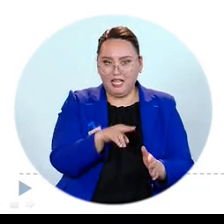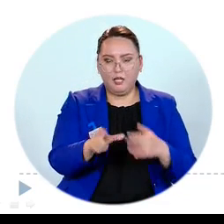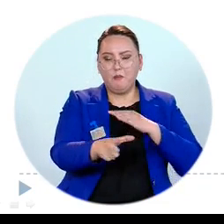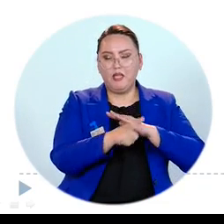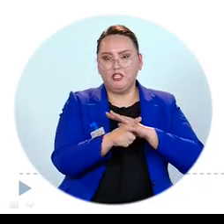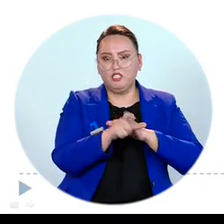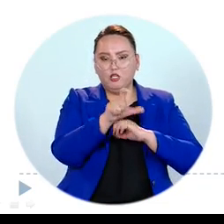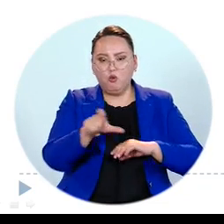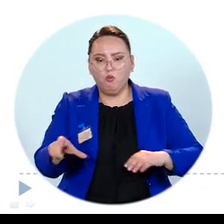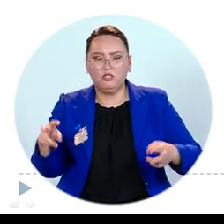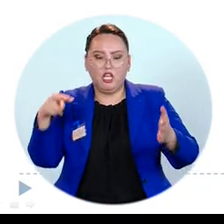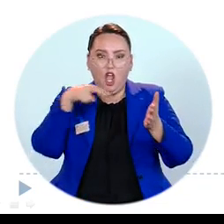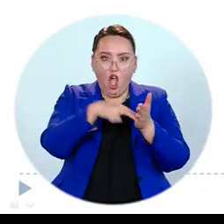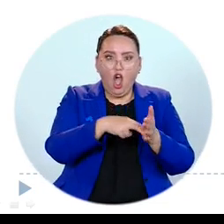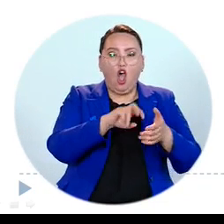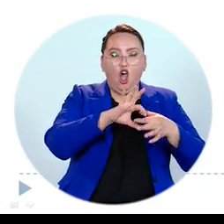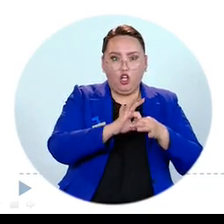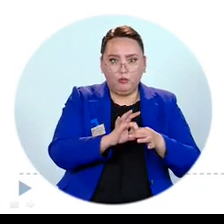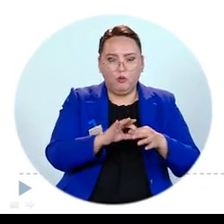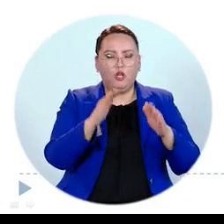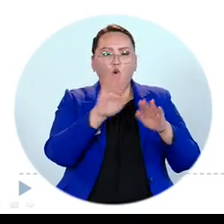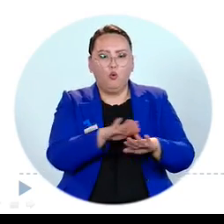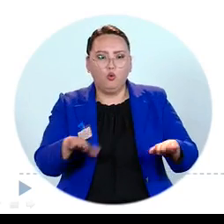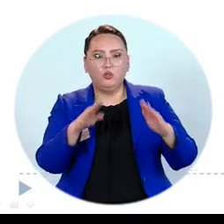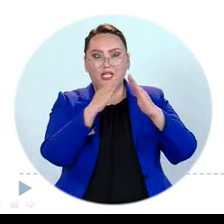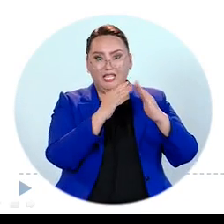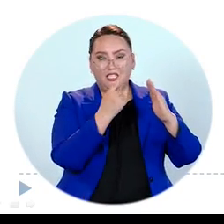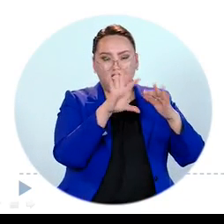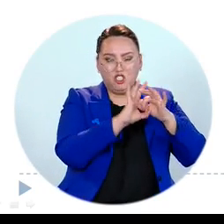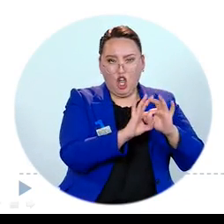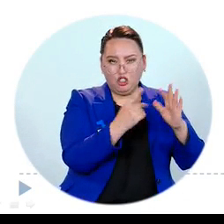ཁེ དང སྤྱེད སུ ཐེད ནོག དང